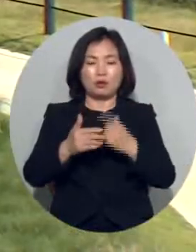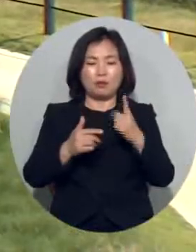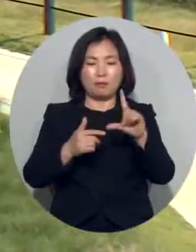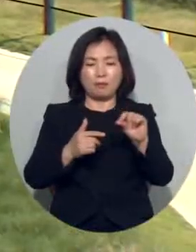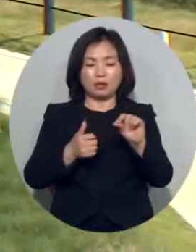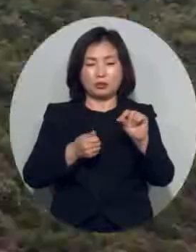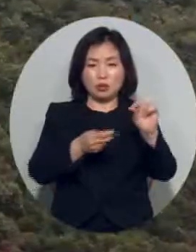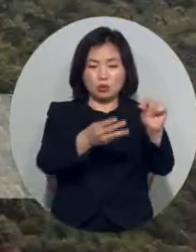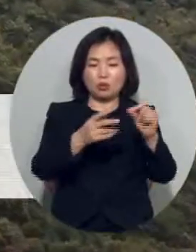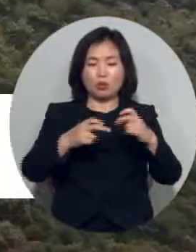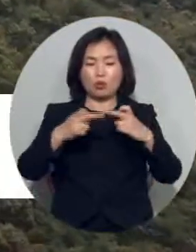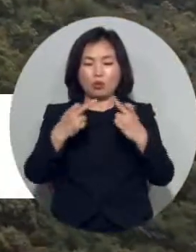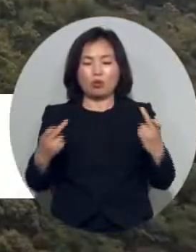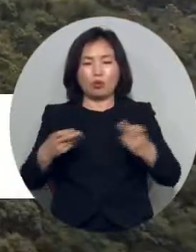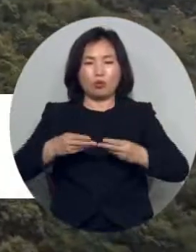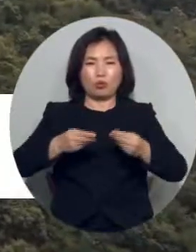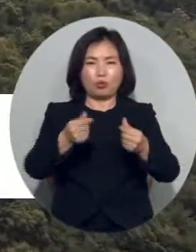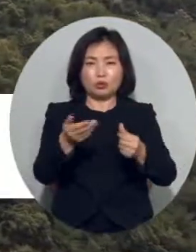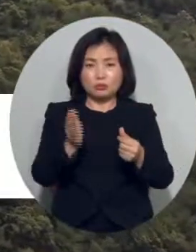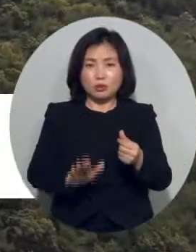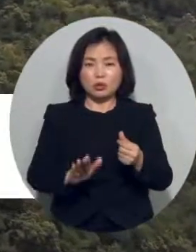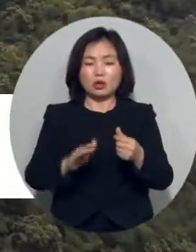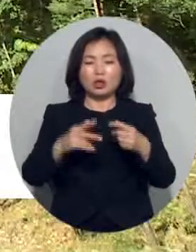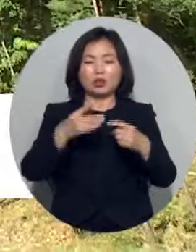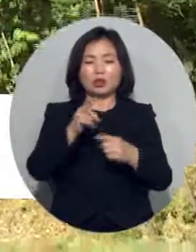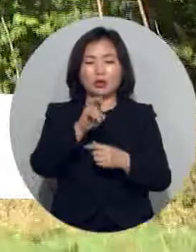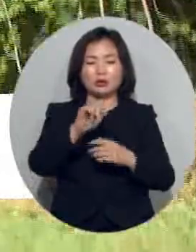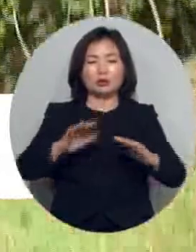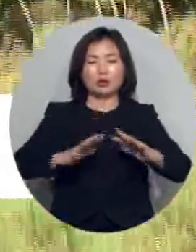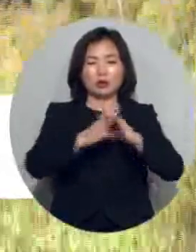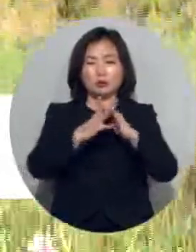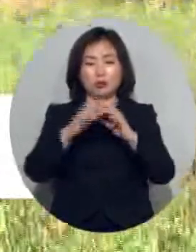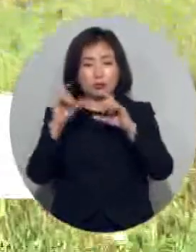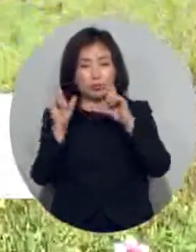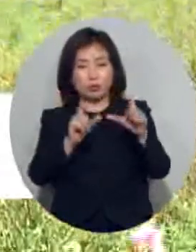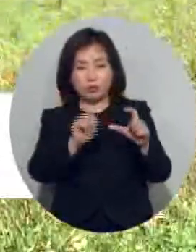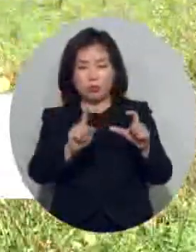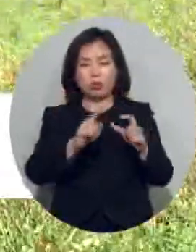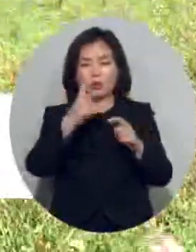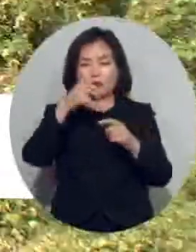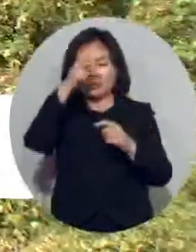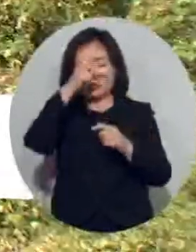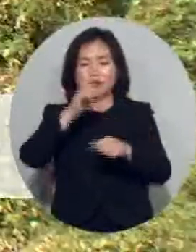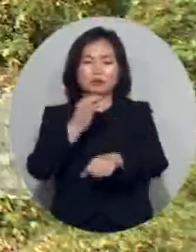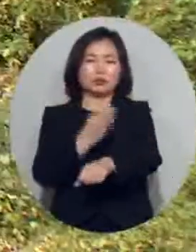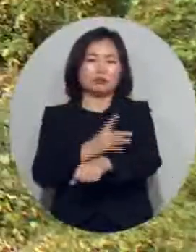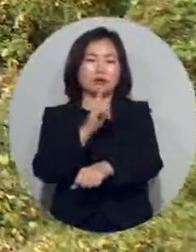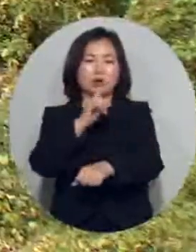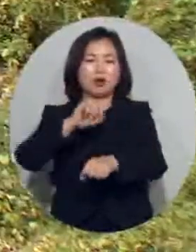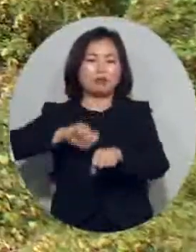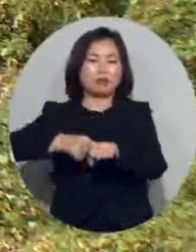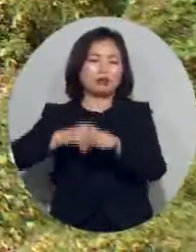넘는 산림이 훼손됐지만 결국 태영건설에게 가해진 처벌은 검찰의